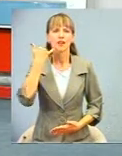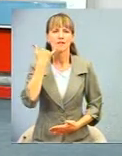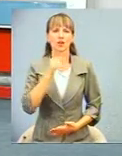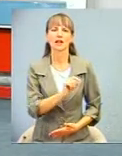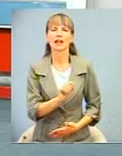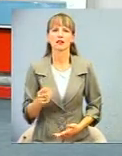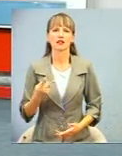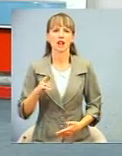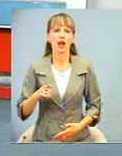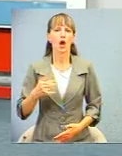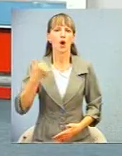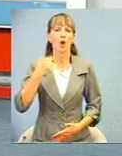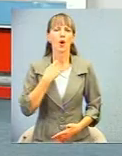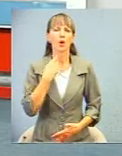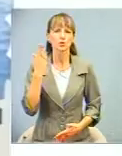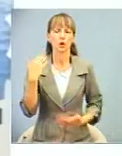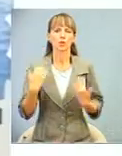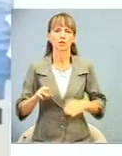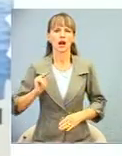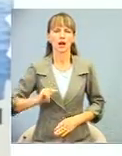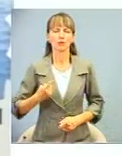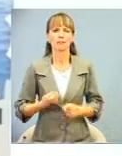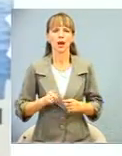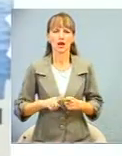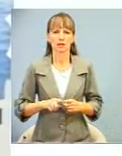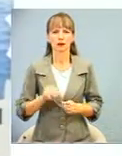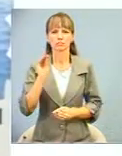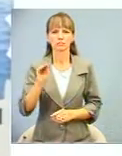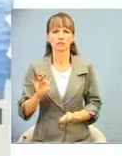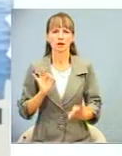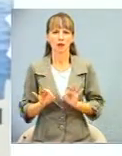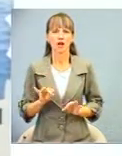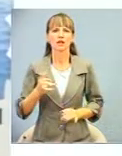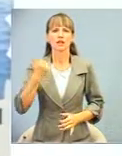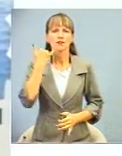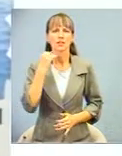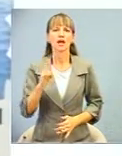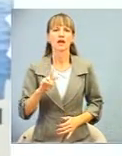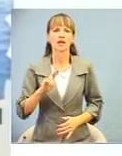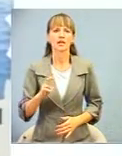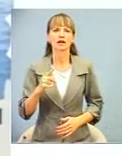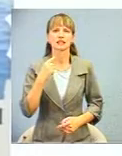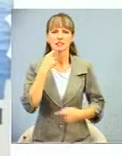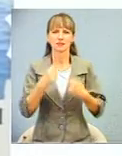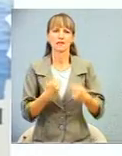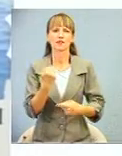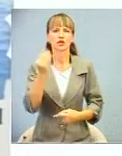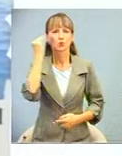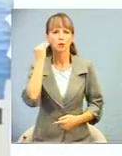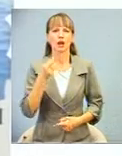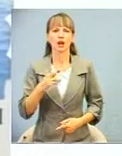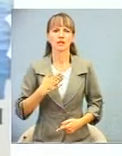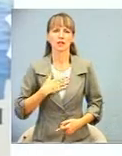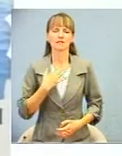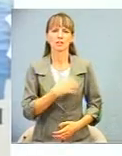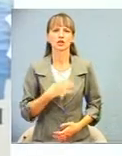для голосування вже працюють, тож визначайтеся і телефонуйте. Як завжди, ваша думка для нас дуже важлива.